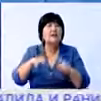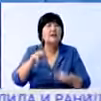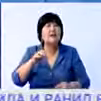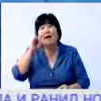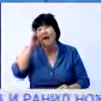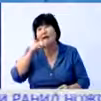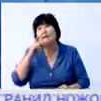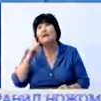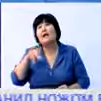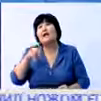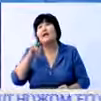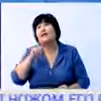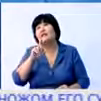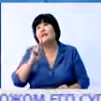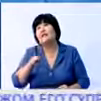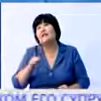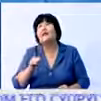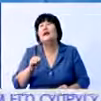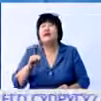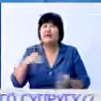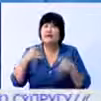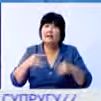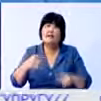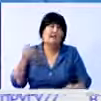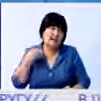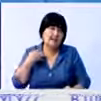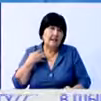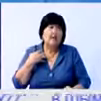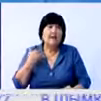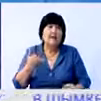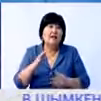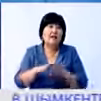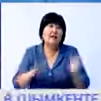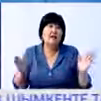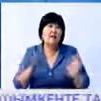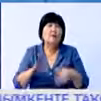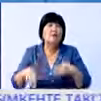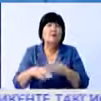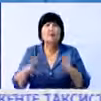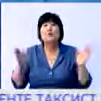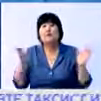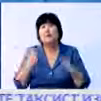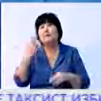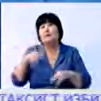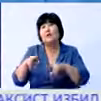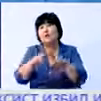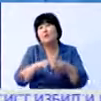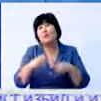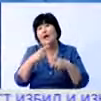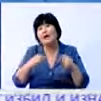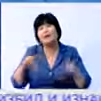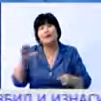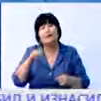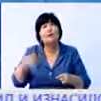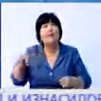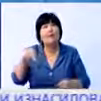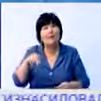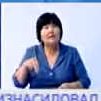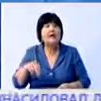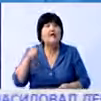портал kaster.kz на сайте телеканала Кызылорда. Далее о погоде. Спонсор прогноза погоды – 5-звездочный отель «Султан